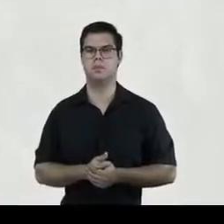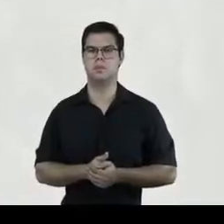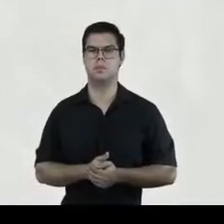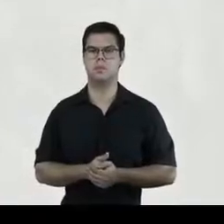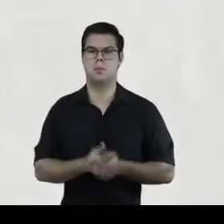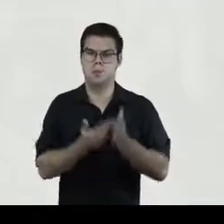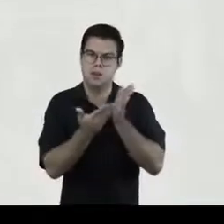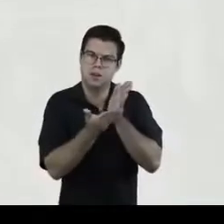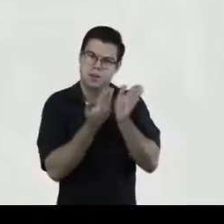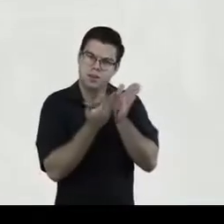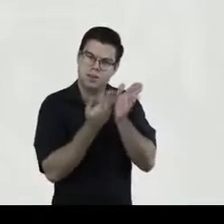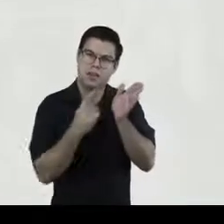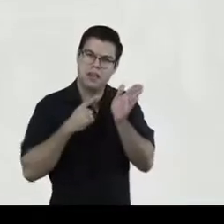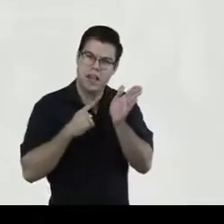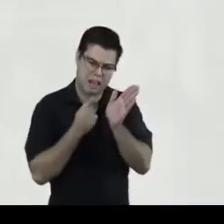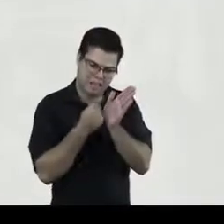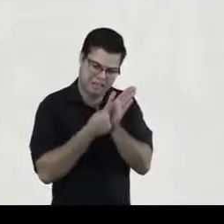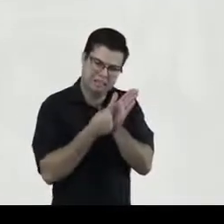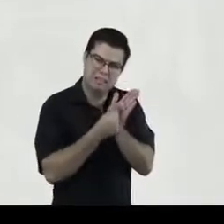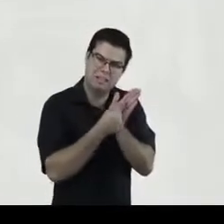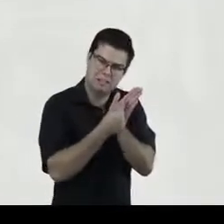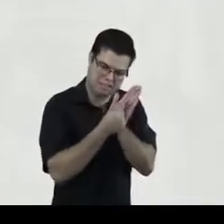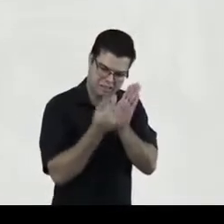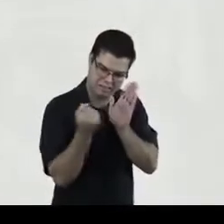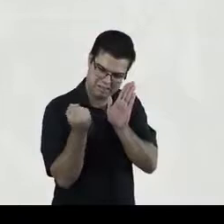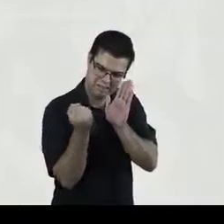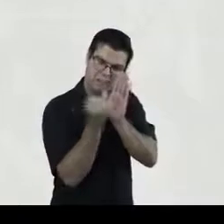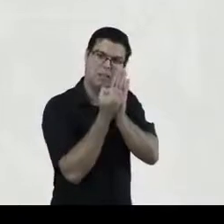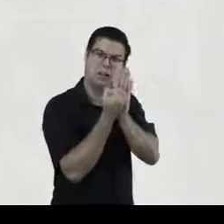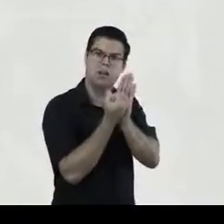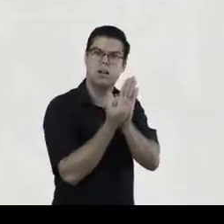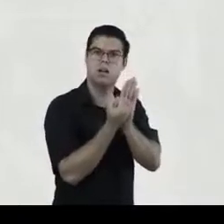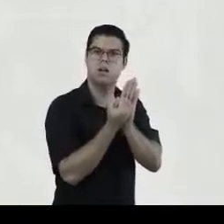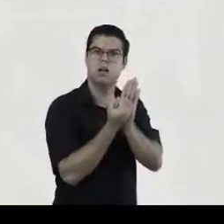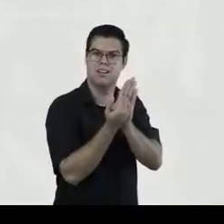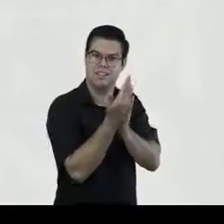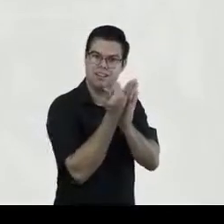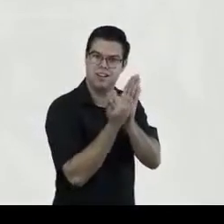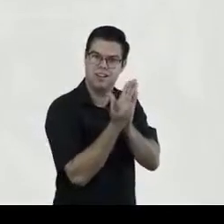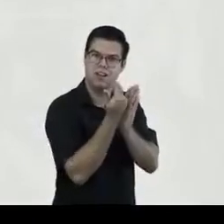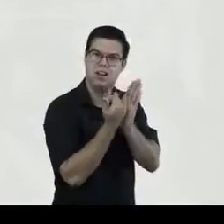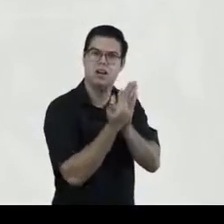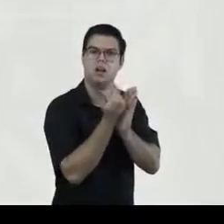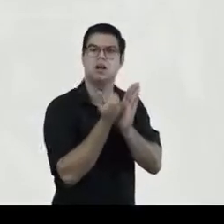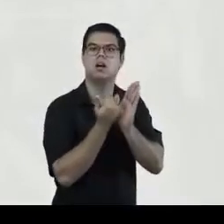est complètement illisible parce qu'il est tronqué. Inutilisable. Suivante.